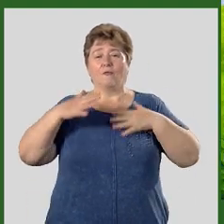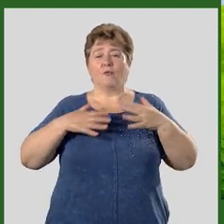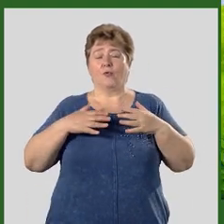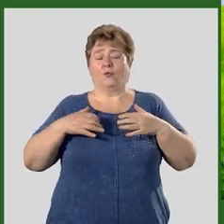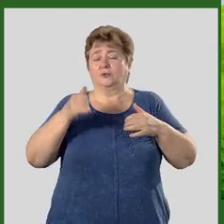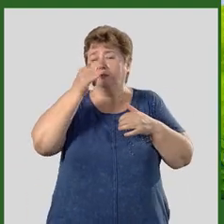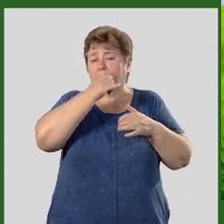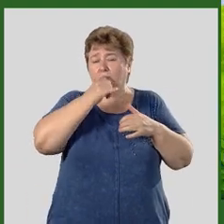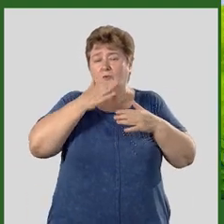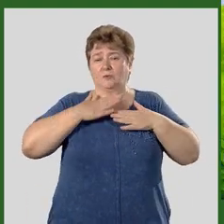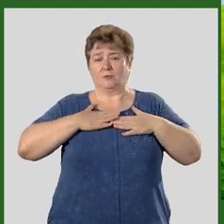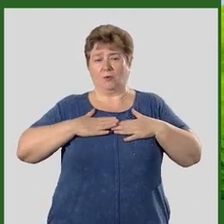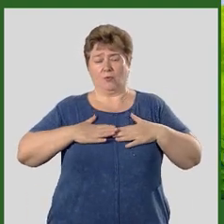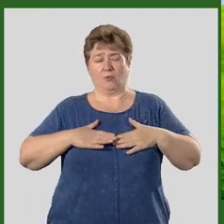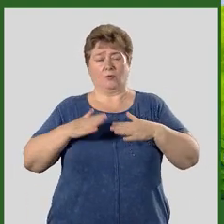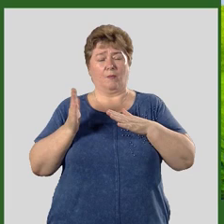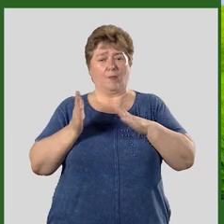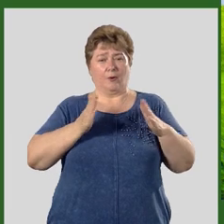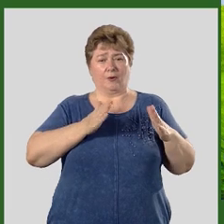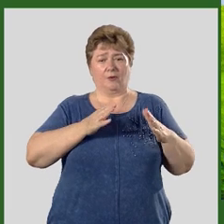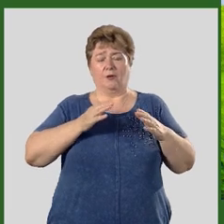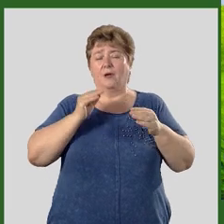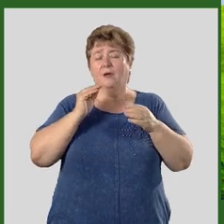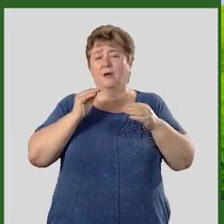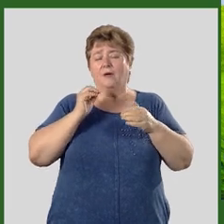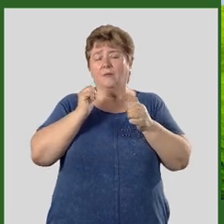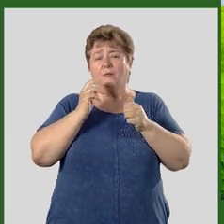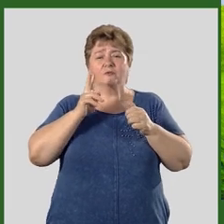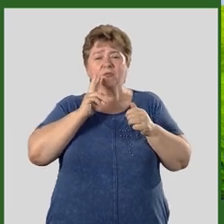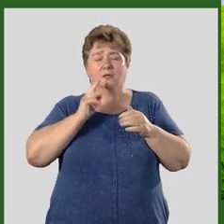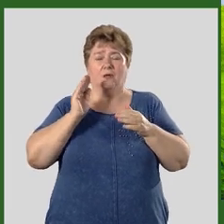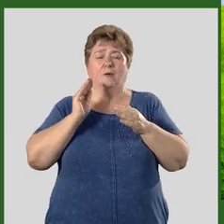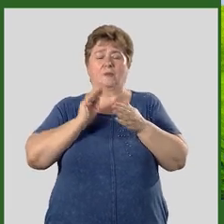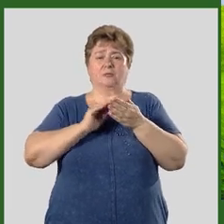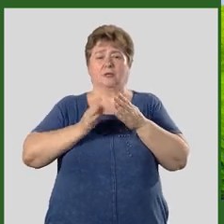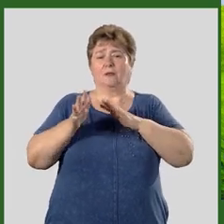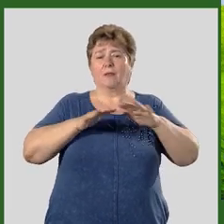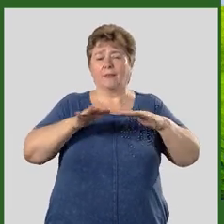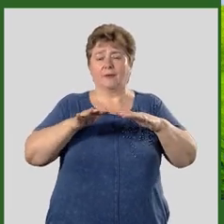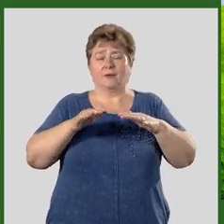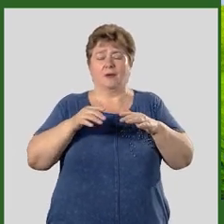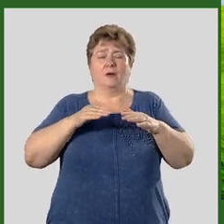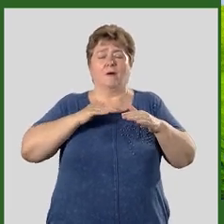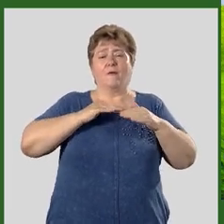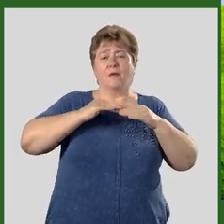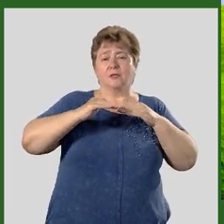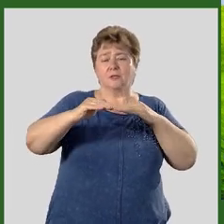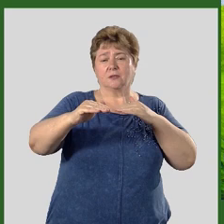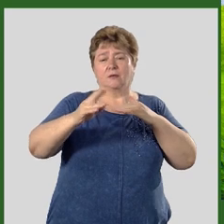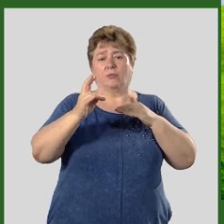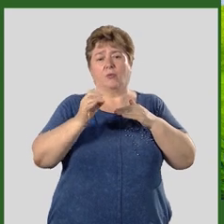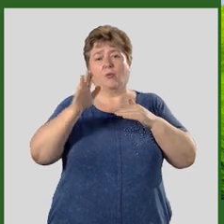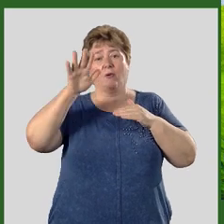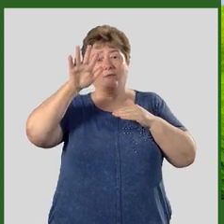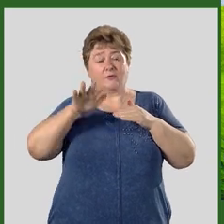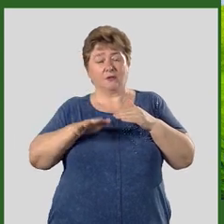Воздух не бывает в спокойном состоянии, он всегда перемещается. Не только в горизонтальном, но